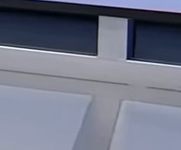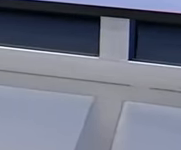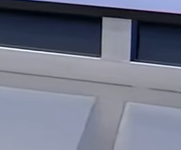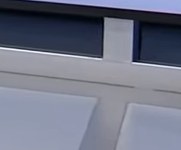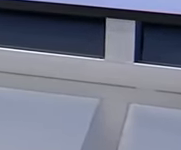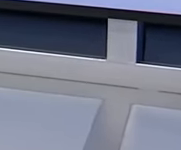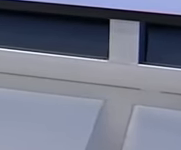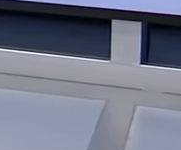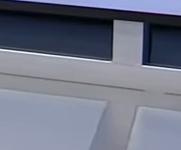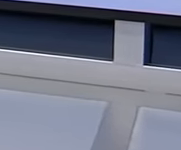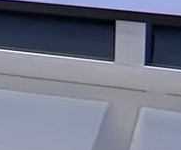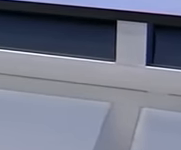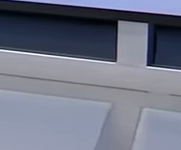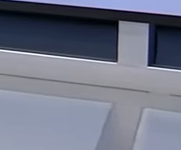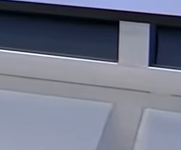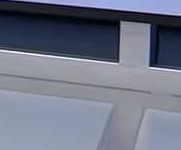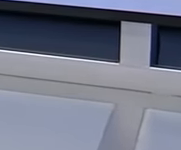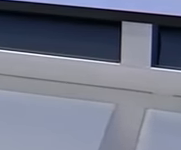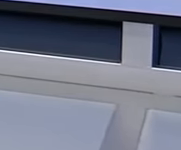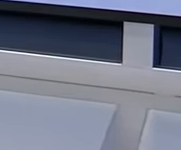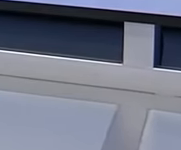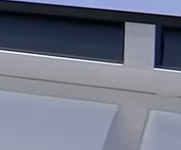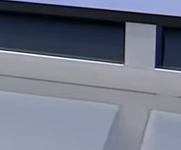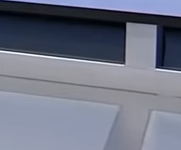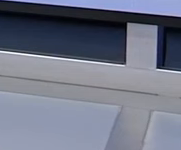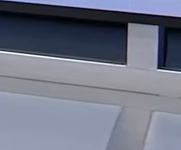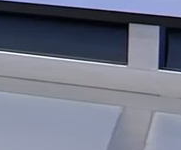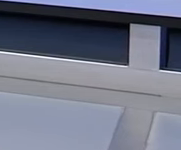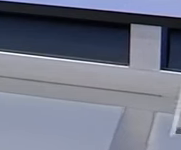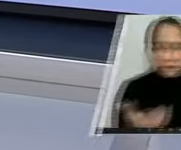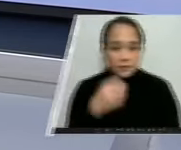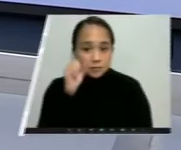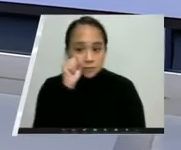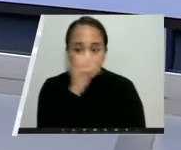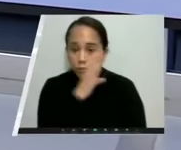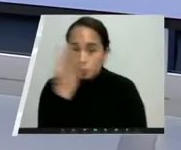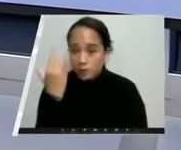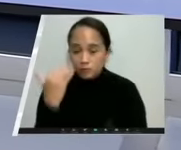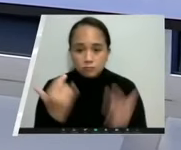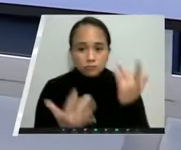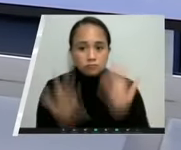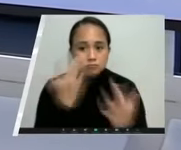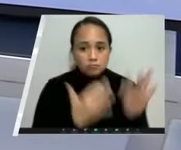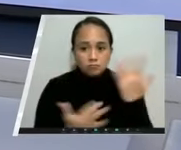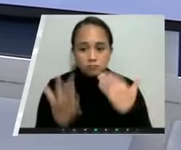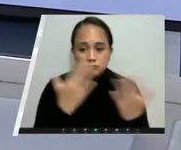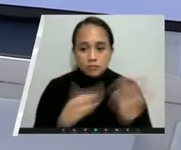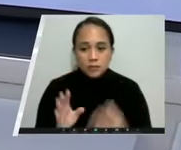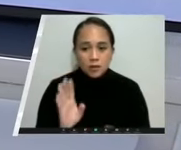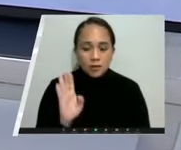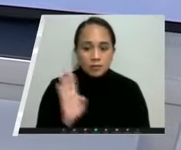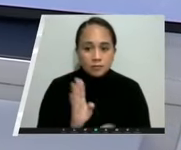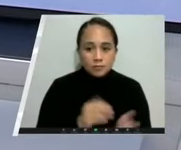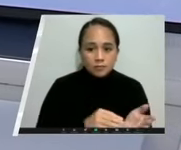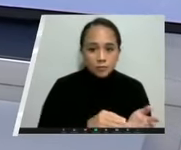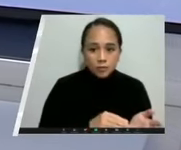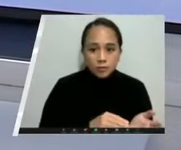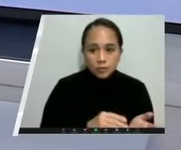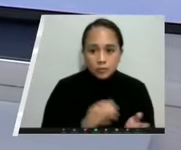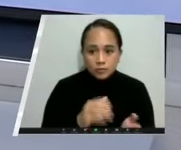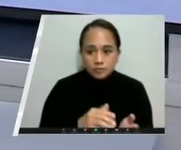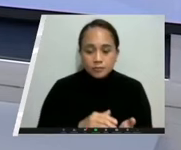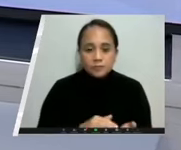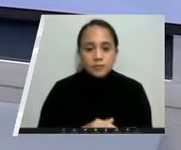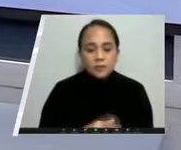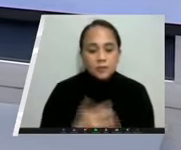nas ang isang senior citizen sa sunog sa isang barangay sa bacor Cavite nagkasunog din n isang linggo lang problema ng Barangay kung